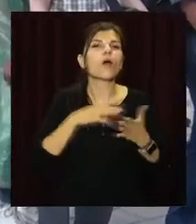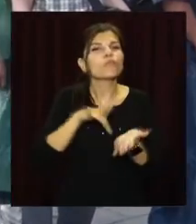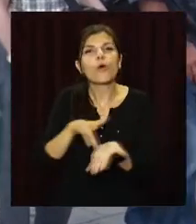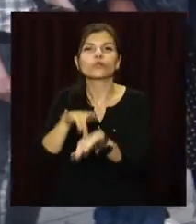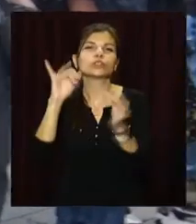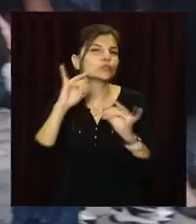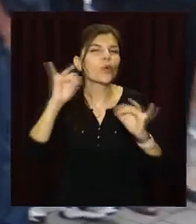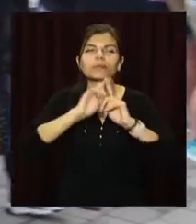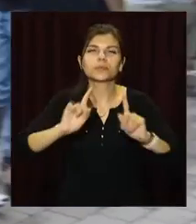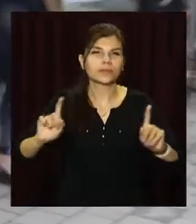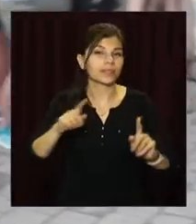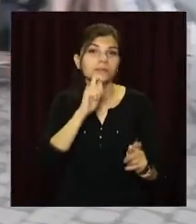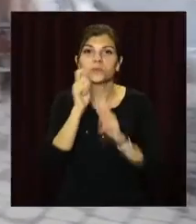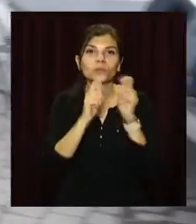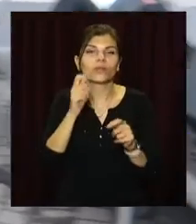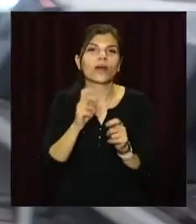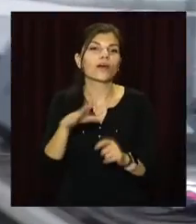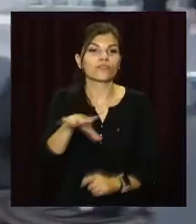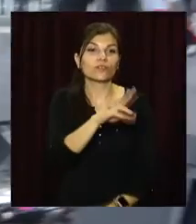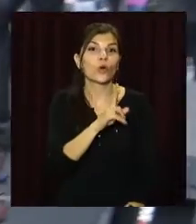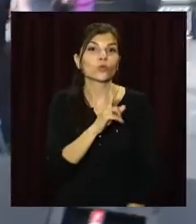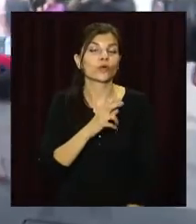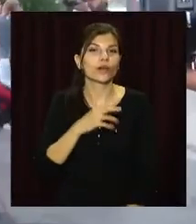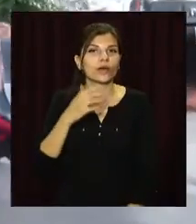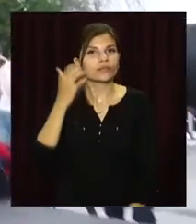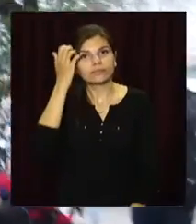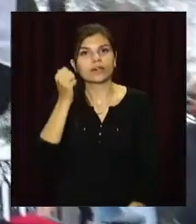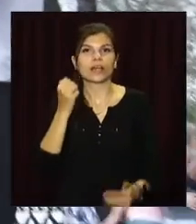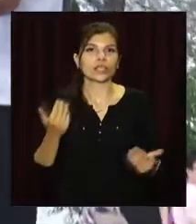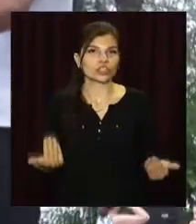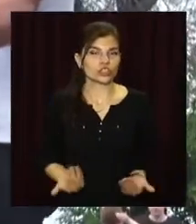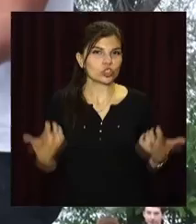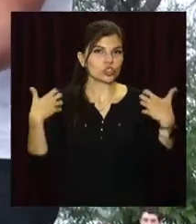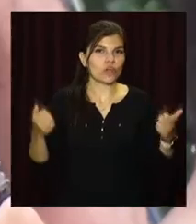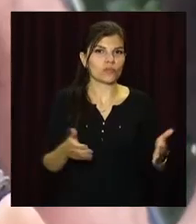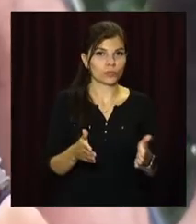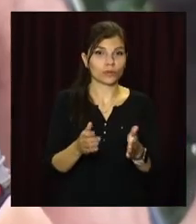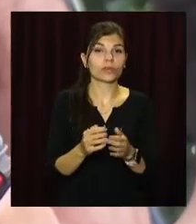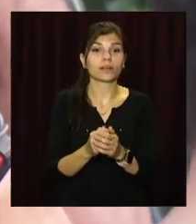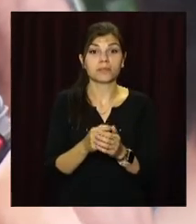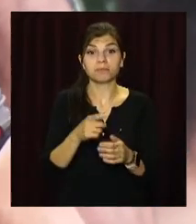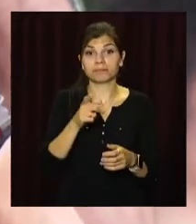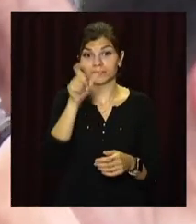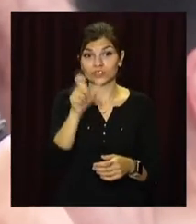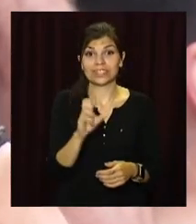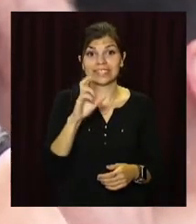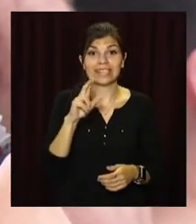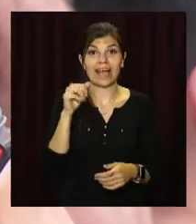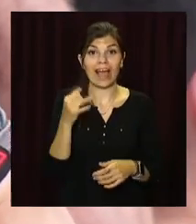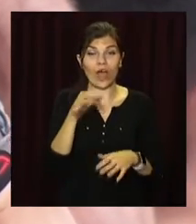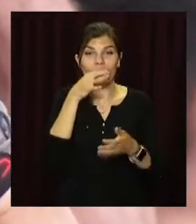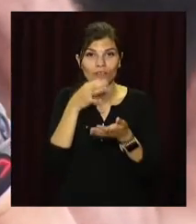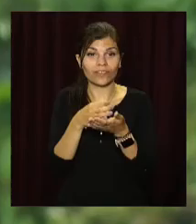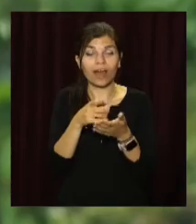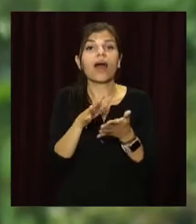та прихильникам здорового способу життя лідер гурту «Скай» у Дніпрі. Після нашого міста вирушив до Кривого Рогу. Завершити